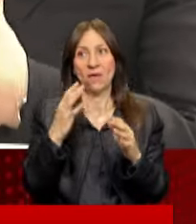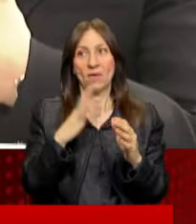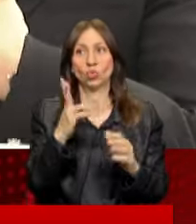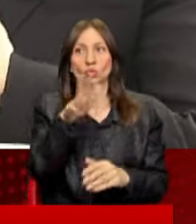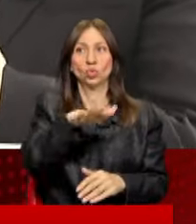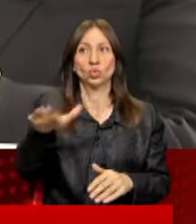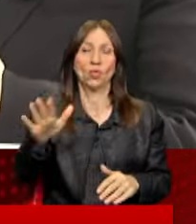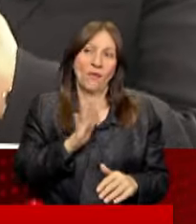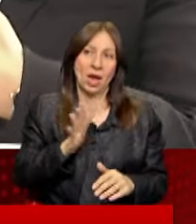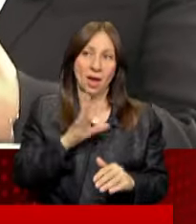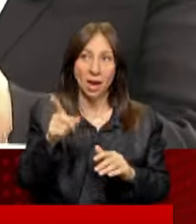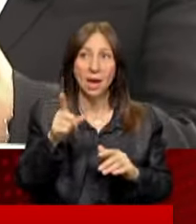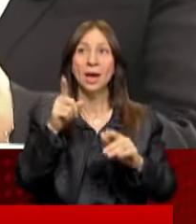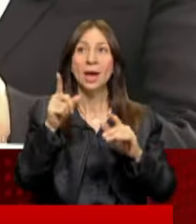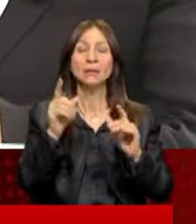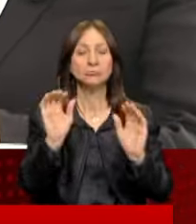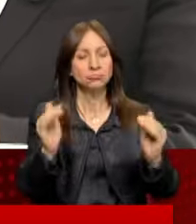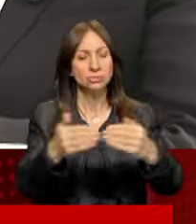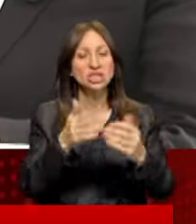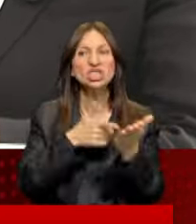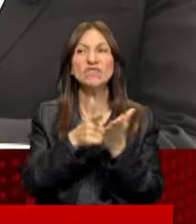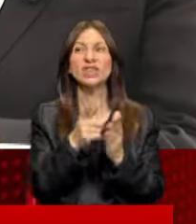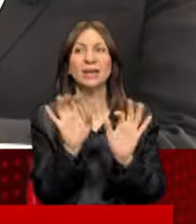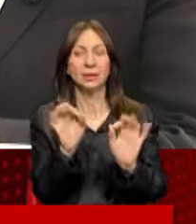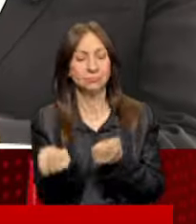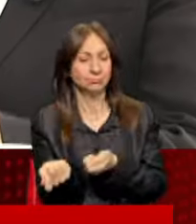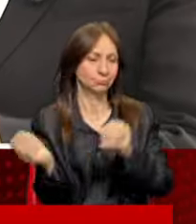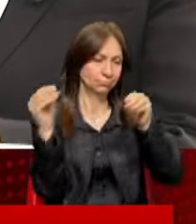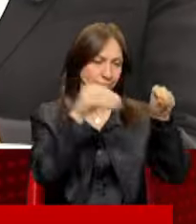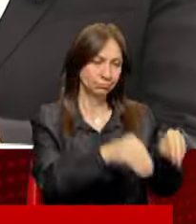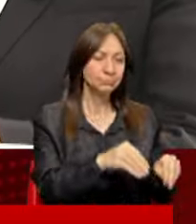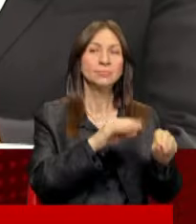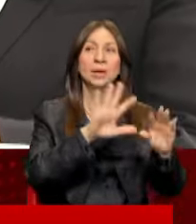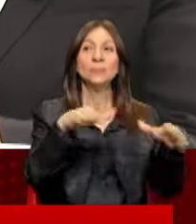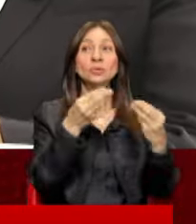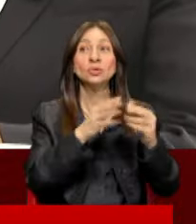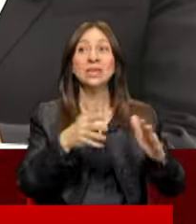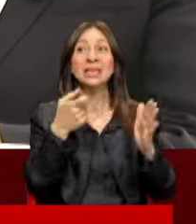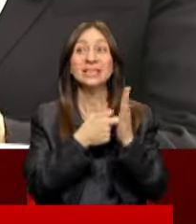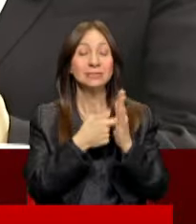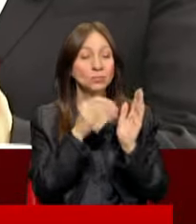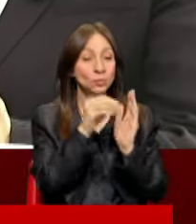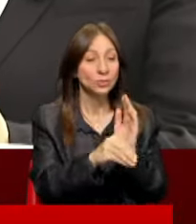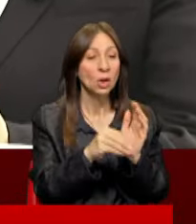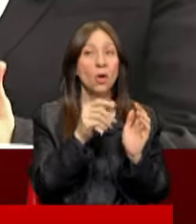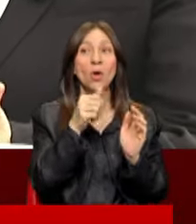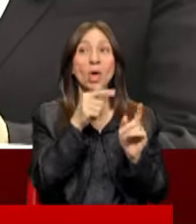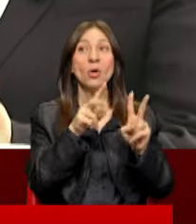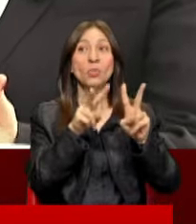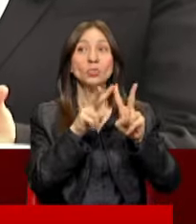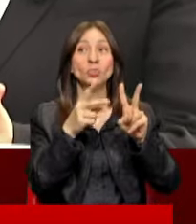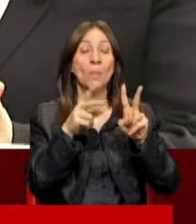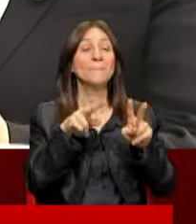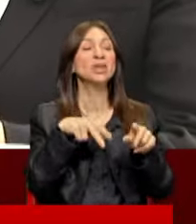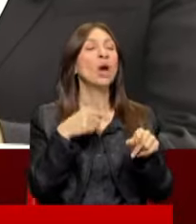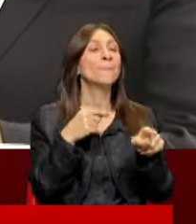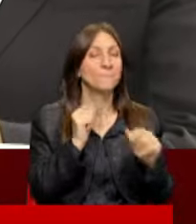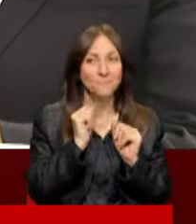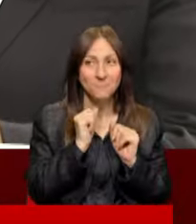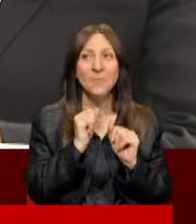çocuğu da beraber alıp Rapla çiftliğine geçiriyor ve çocukları hatta isimler veriyor. İşte oğlana Mustafa'ya paşam